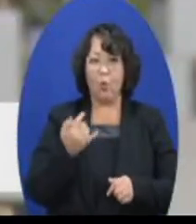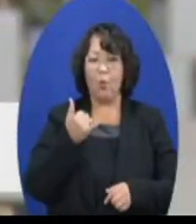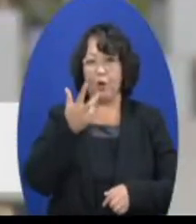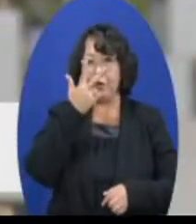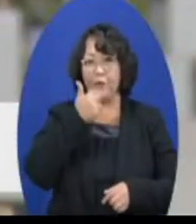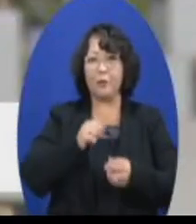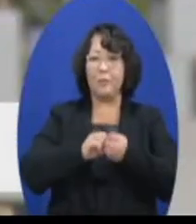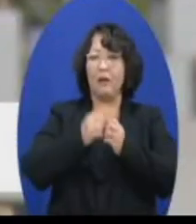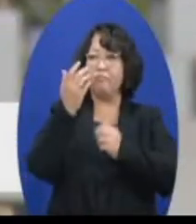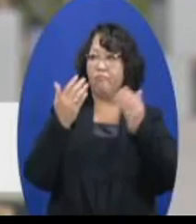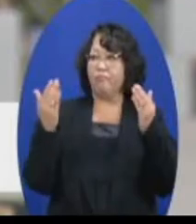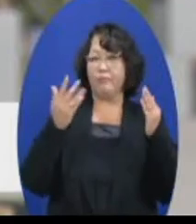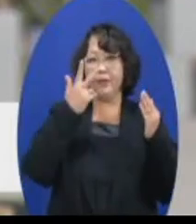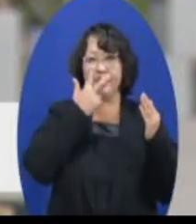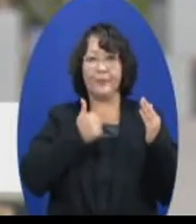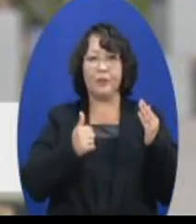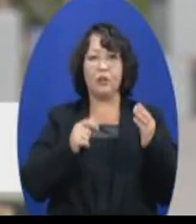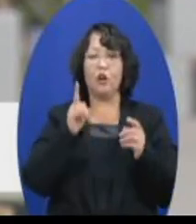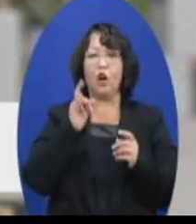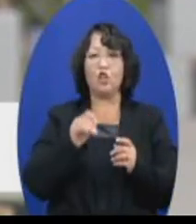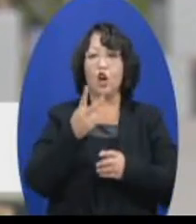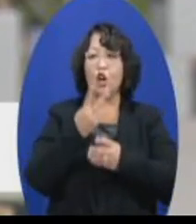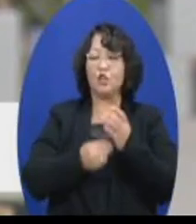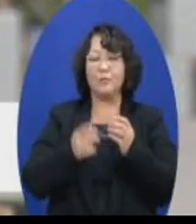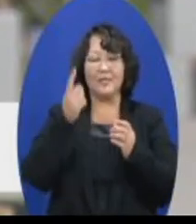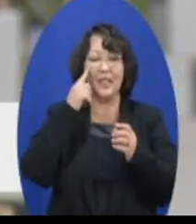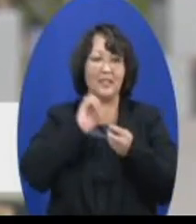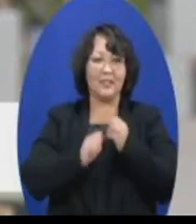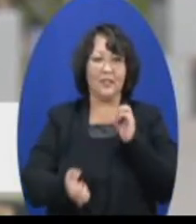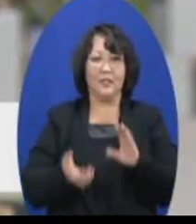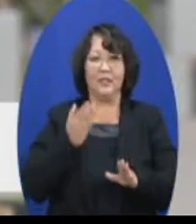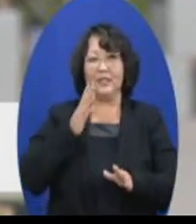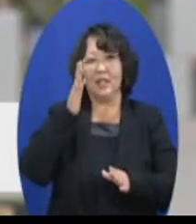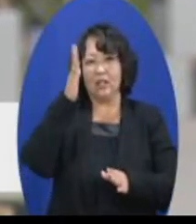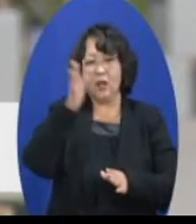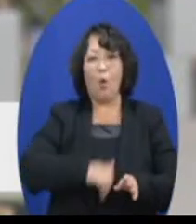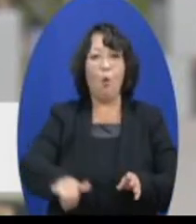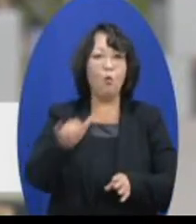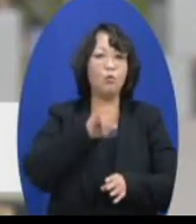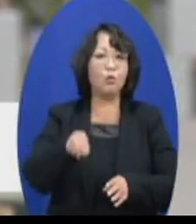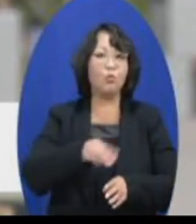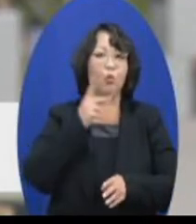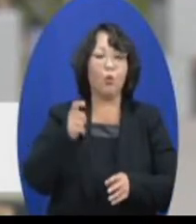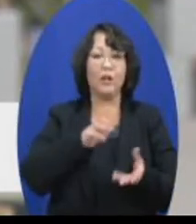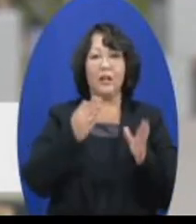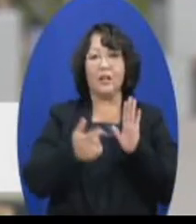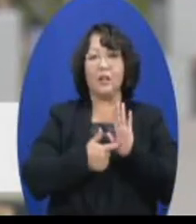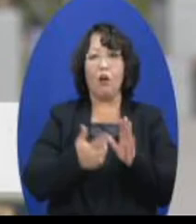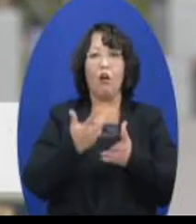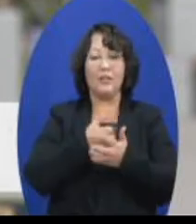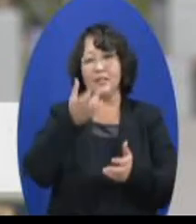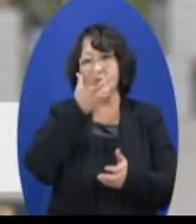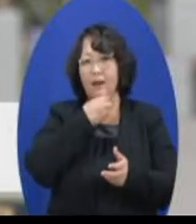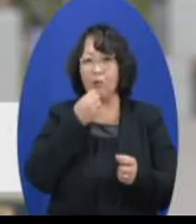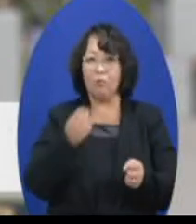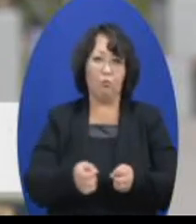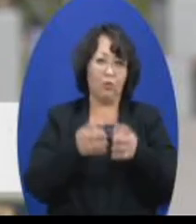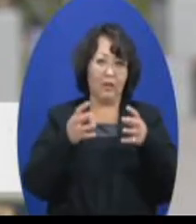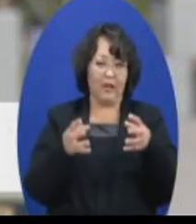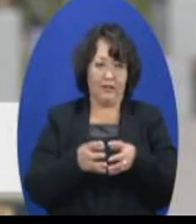баримлын хосолмог цэцэд хөрөлдөн болон өөрчлөгдөж байна. Бид цаашдаа ч гэсэн улс орныхоо түүхийг харуулсан олон сайхан